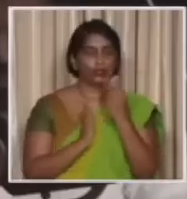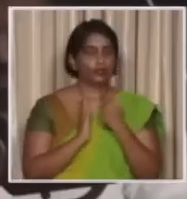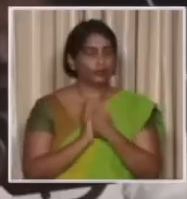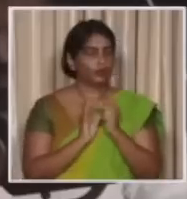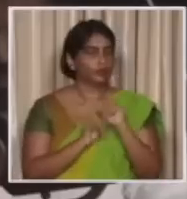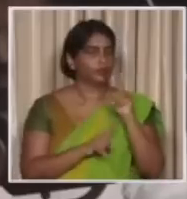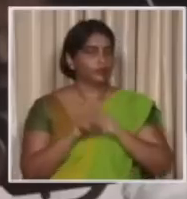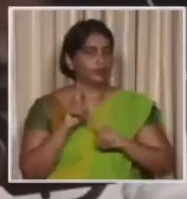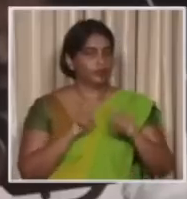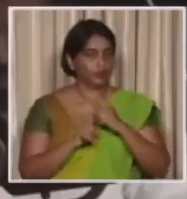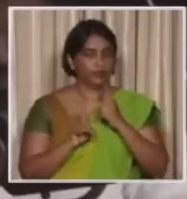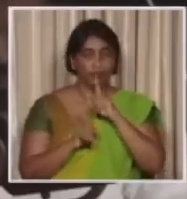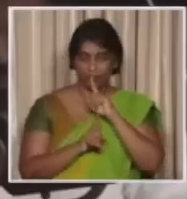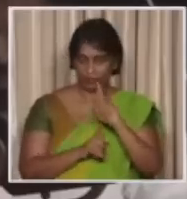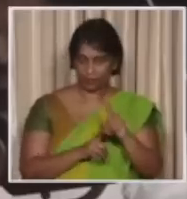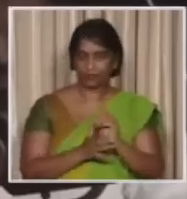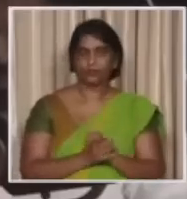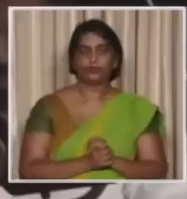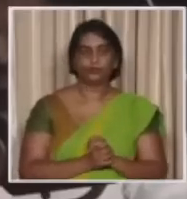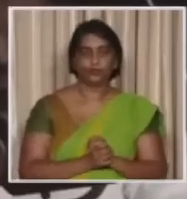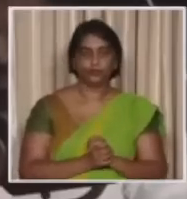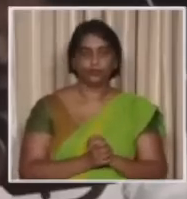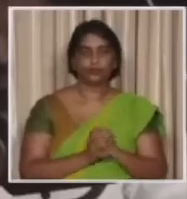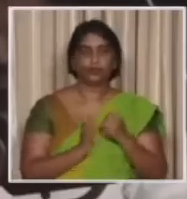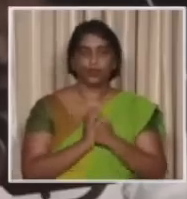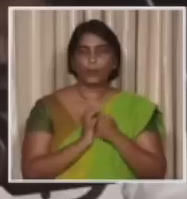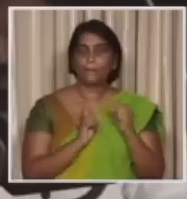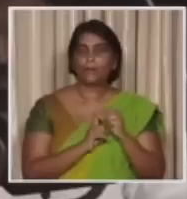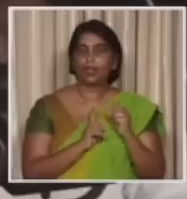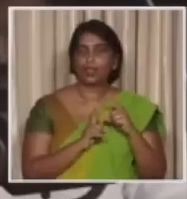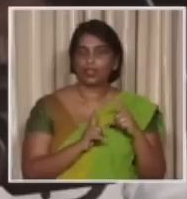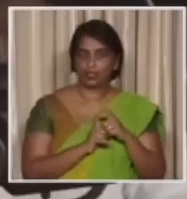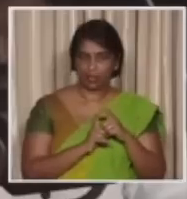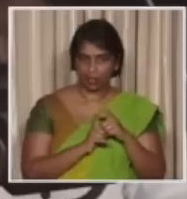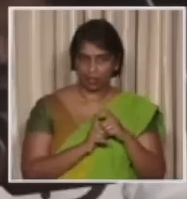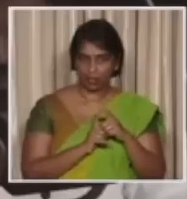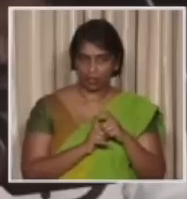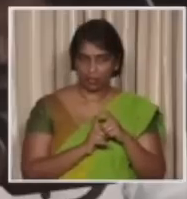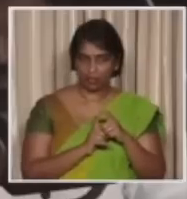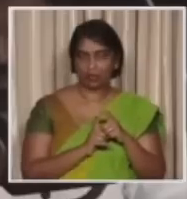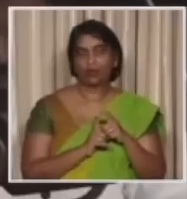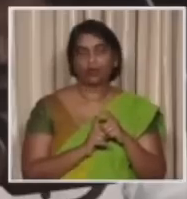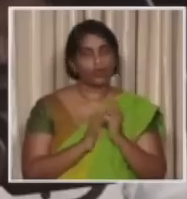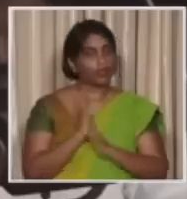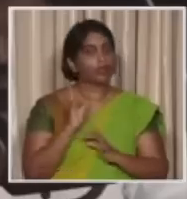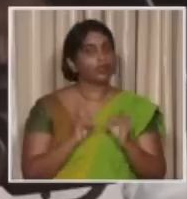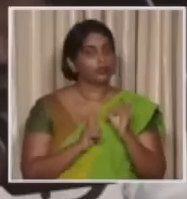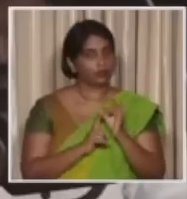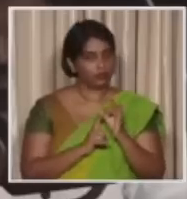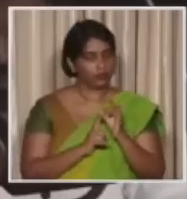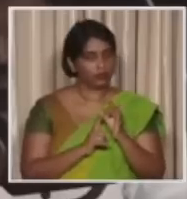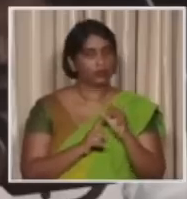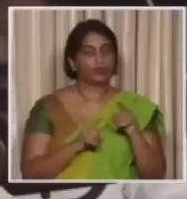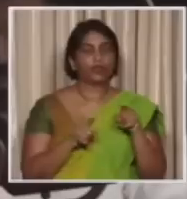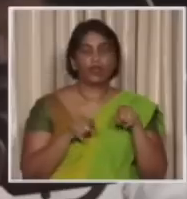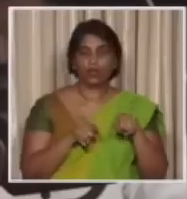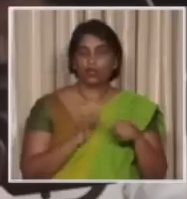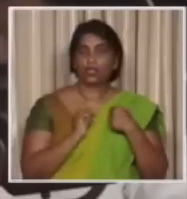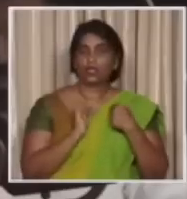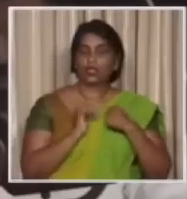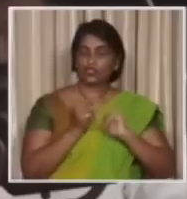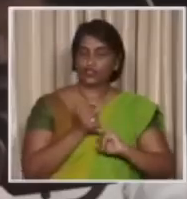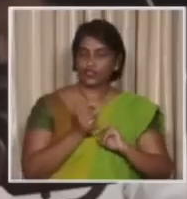සභාවට ඉදිරිපත් කළා. ගරු ප්‍රේමනාත් දොළවත්ත මන්ත්‍රීතුමා ආද ගරු